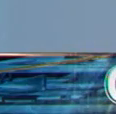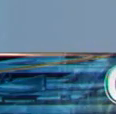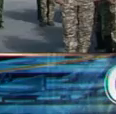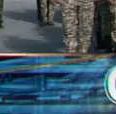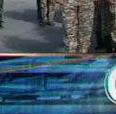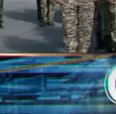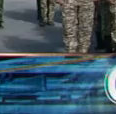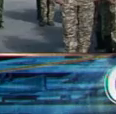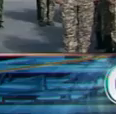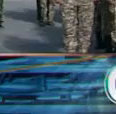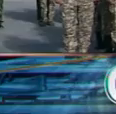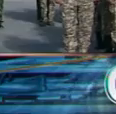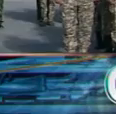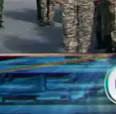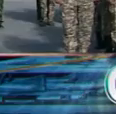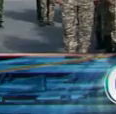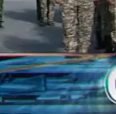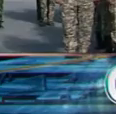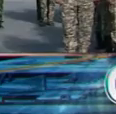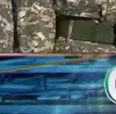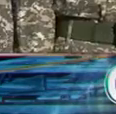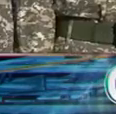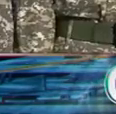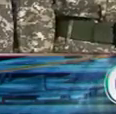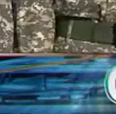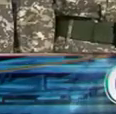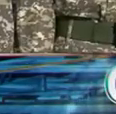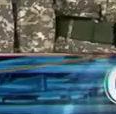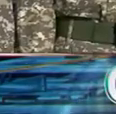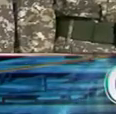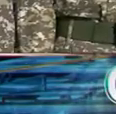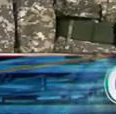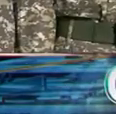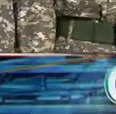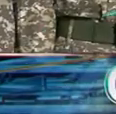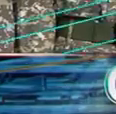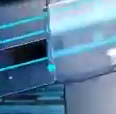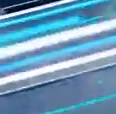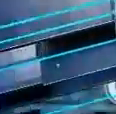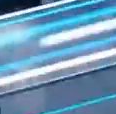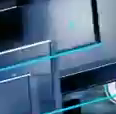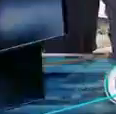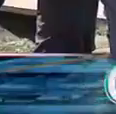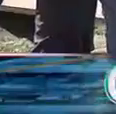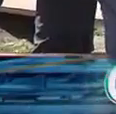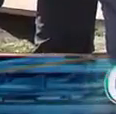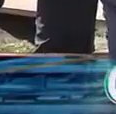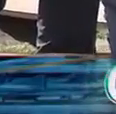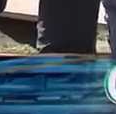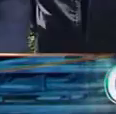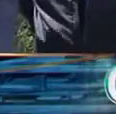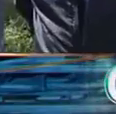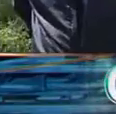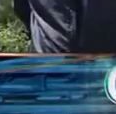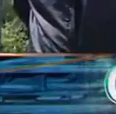Страна зовет. По указу главы государства, военнообязанных казахстанцев призовут на специальные сборы. Мы